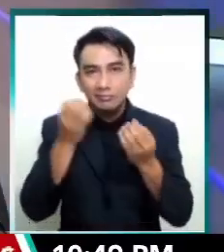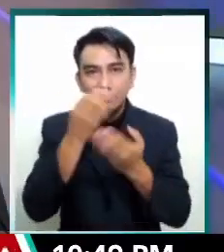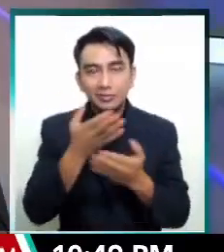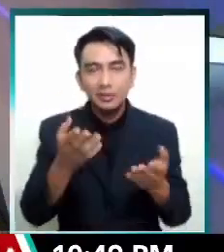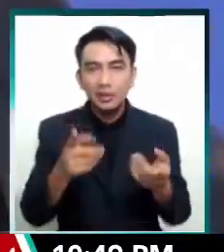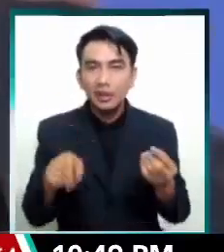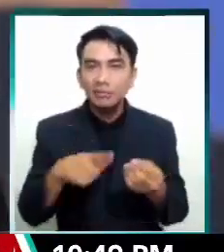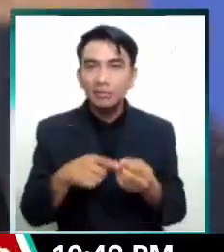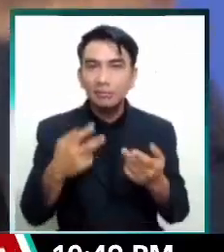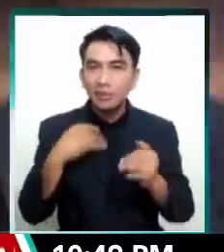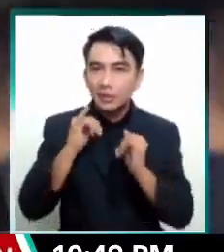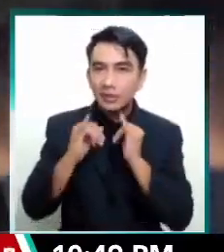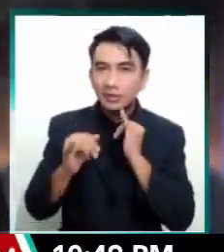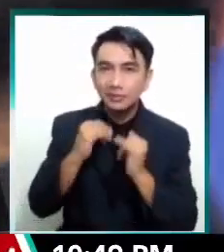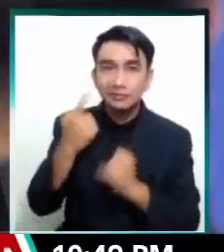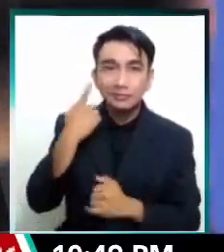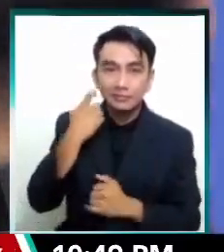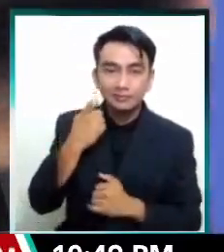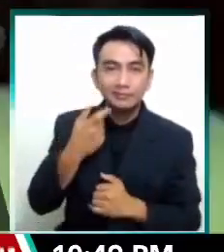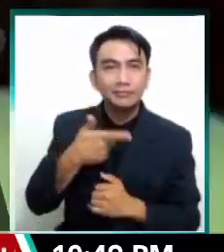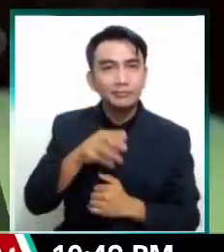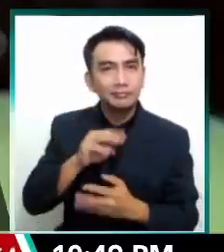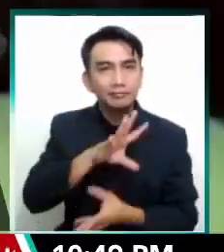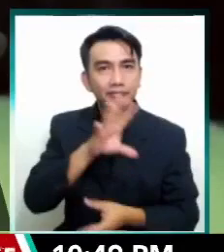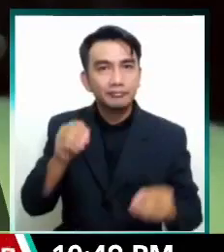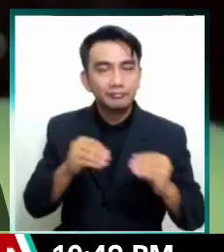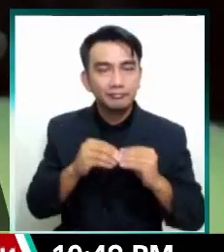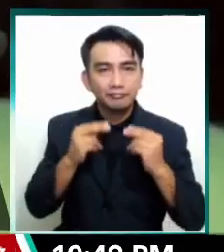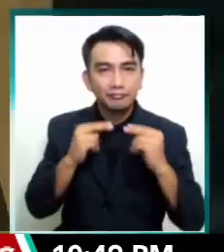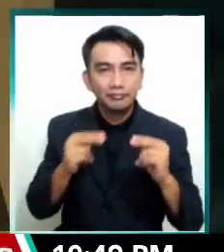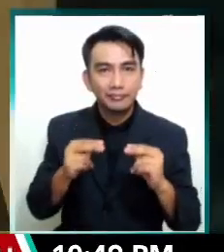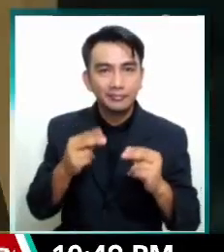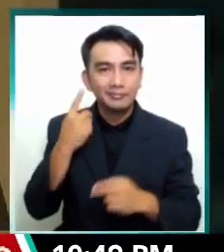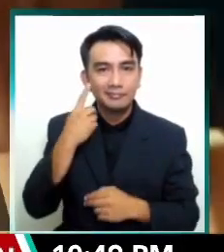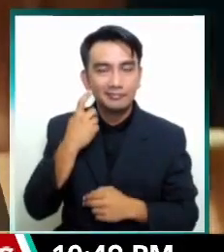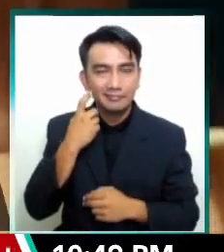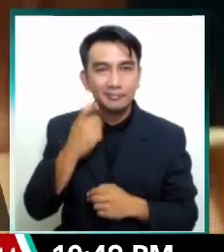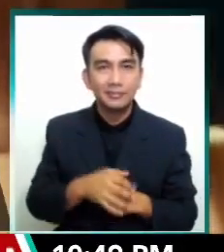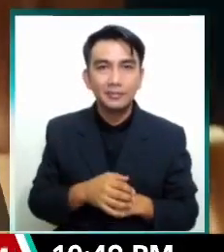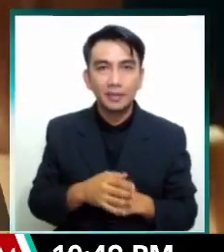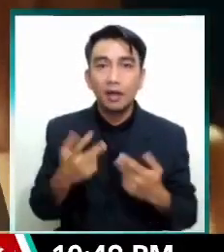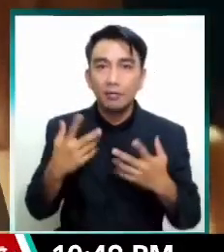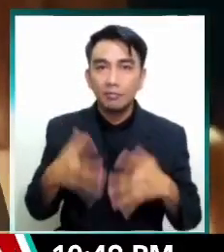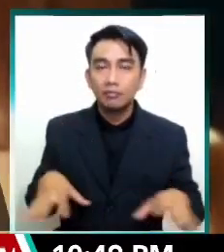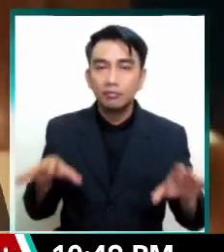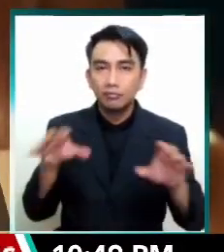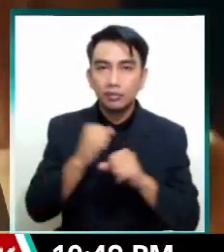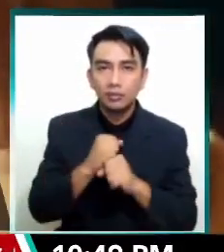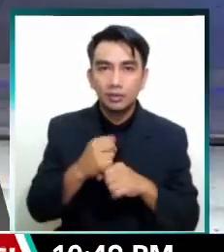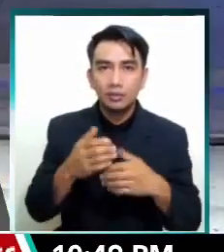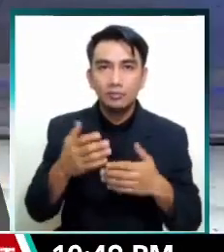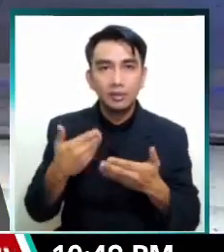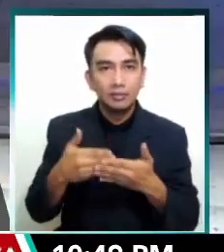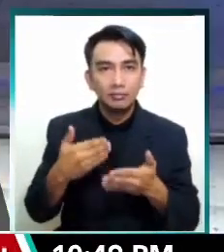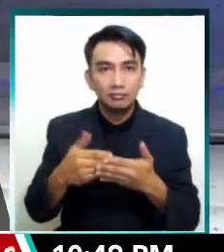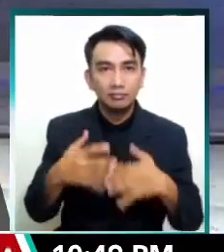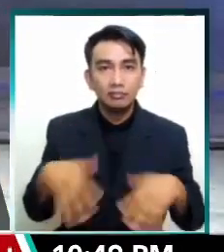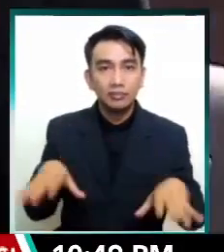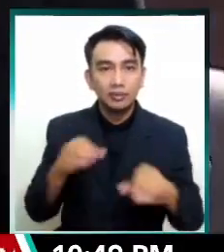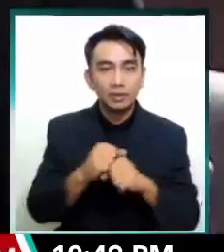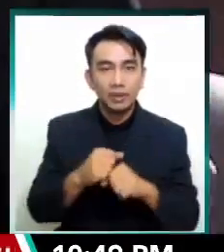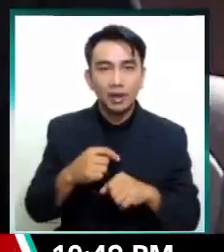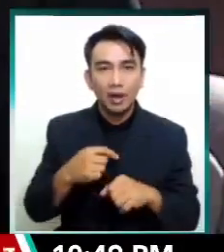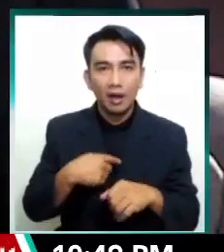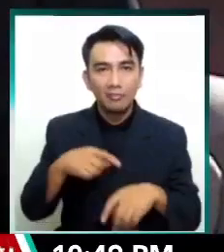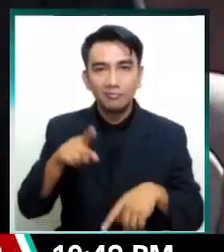sa GMA Integrated News Interviews at sa nalalapit na pagtatapos ng Unbreak My Heart. Inaming niyang